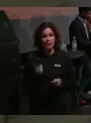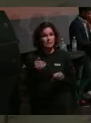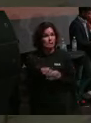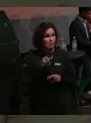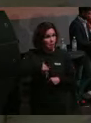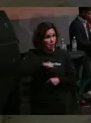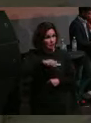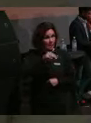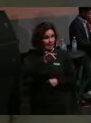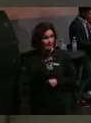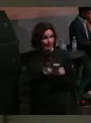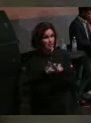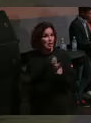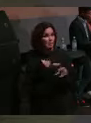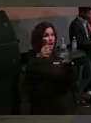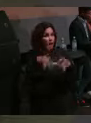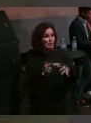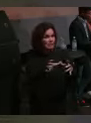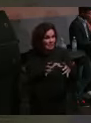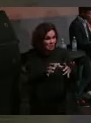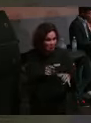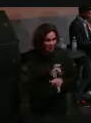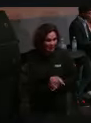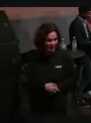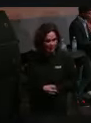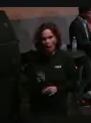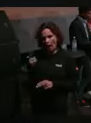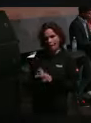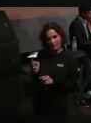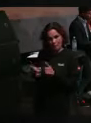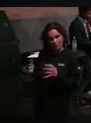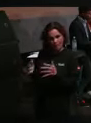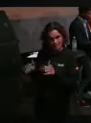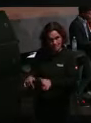løse den situasjonen, du sier. Endelig ble det litt valgkamp her også.